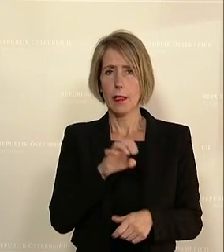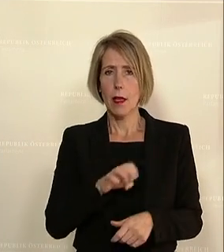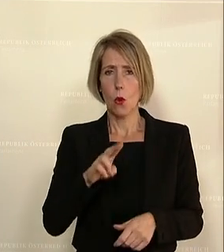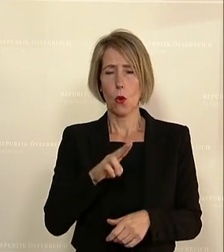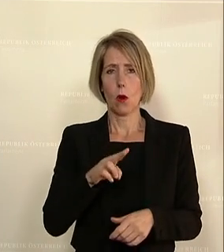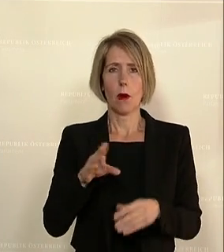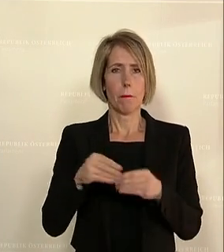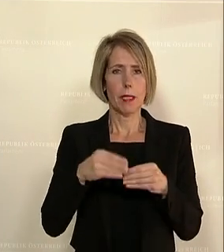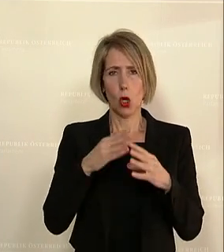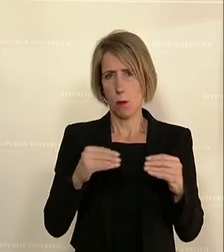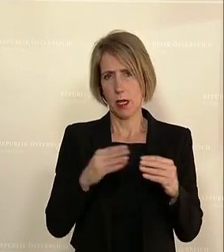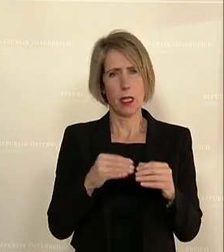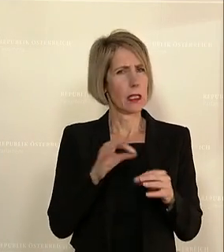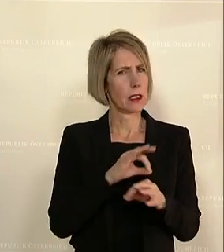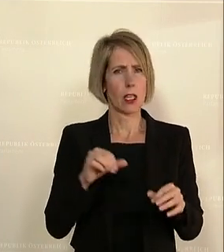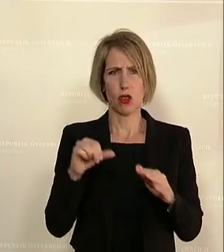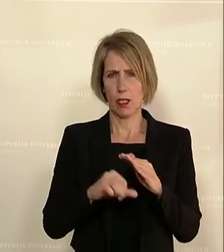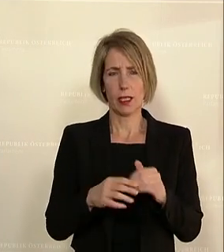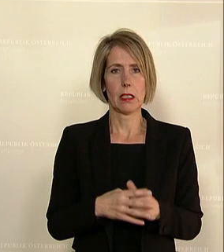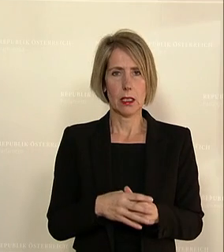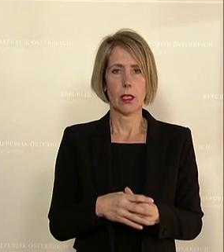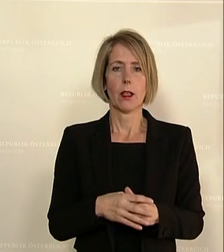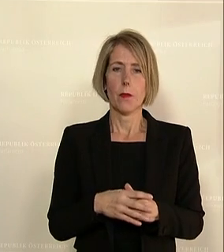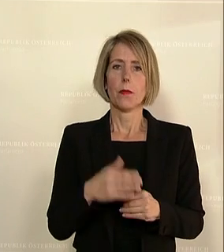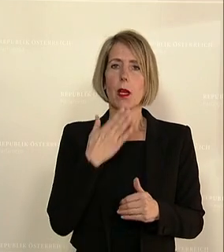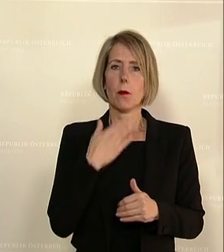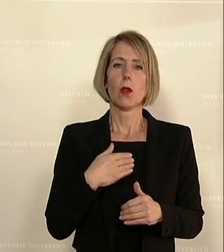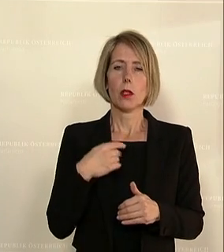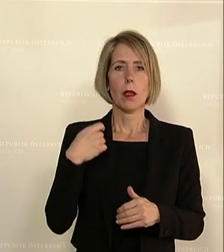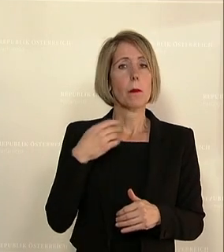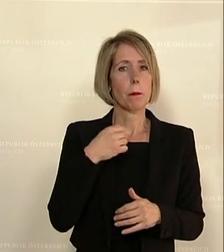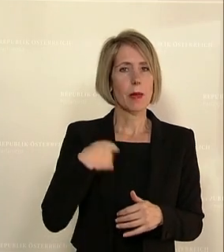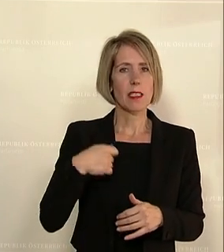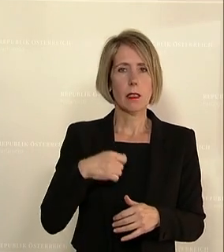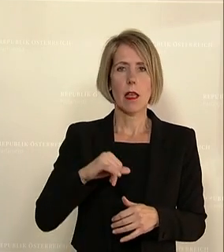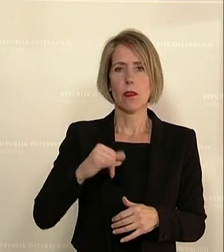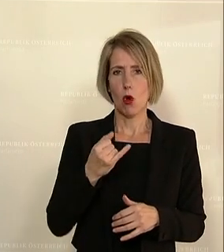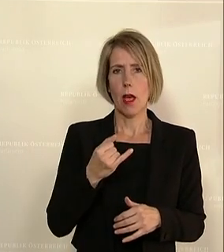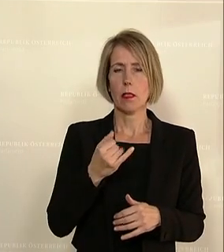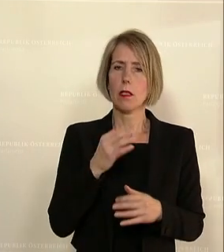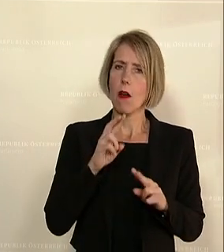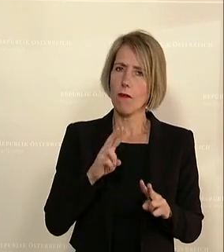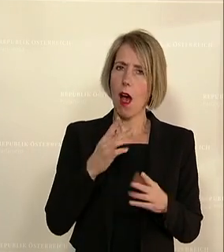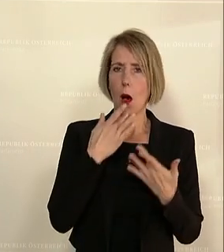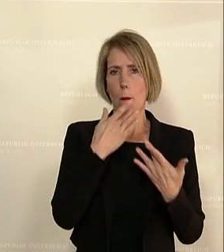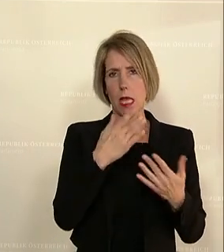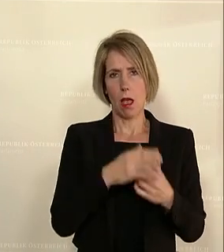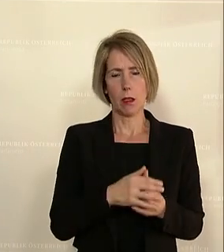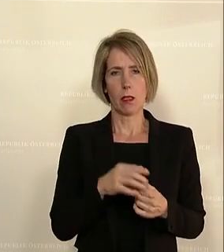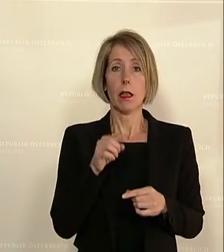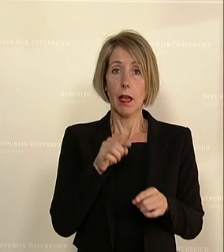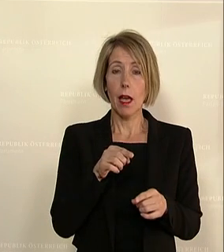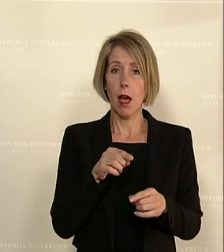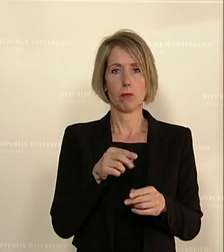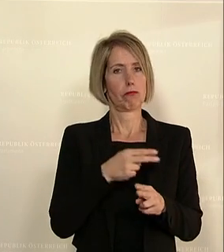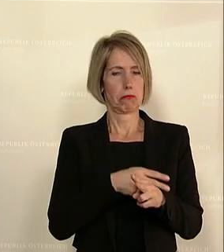mit Rumänien. Und möchte mich an dieser Stelle beim Präsident Ioannis bedanken. Das ist ein wirklicher Staatsmann. Also nach der Art